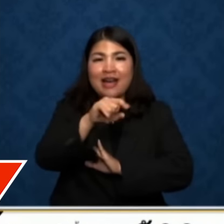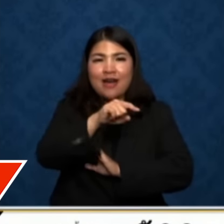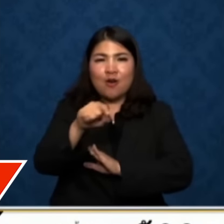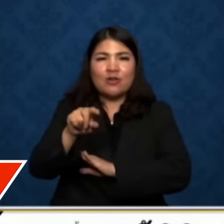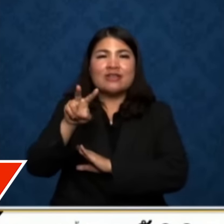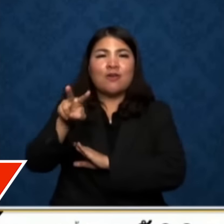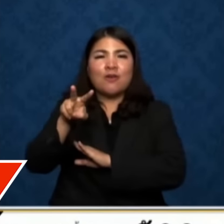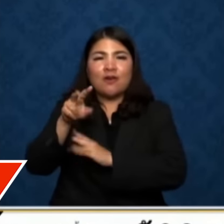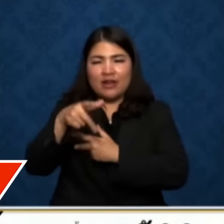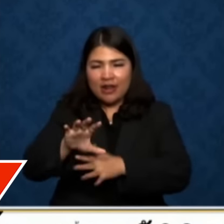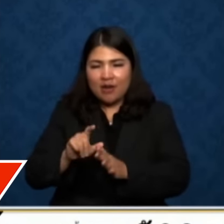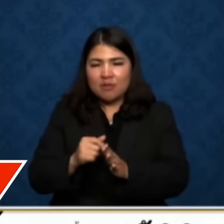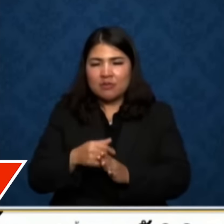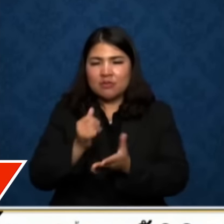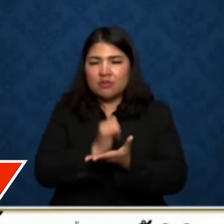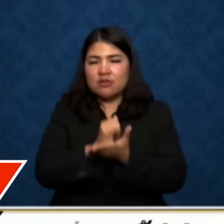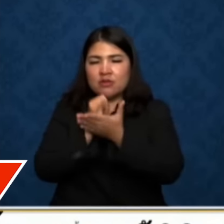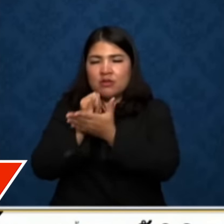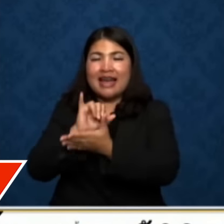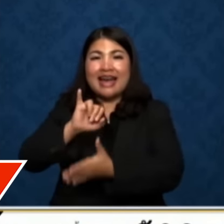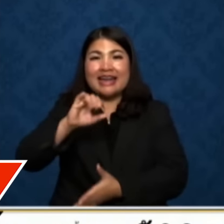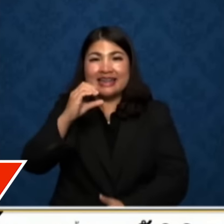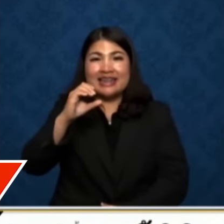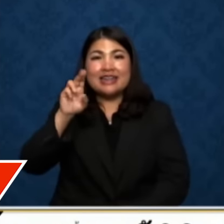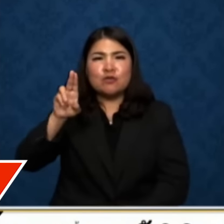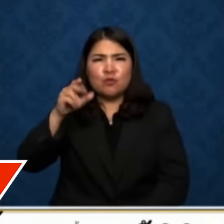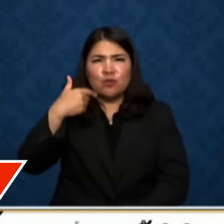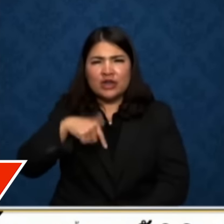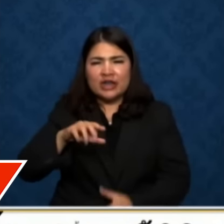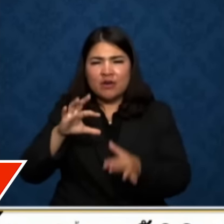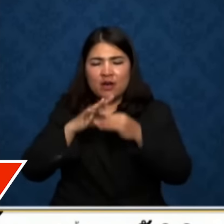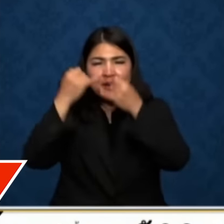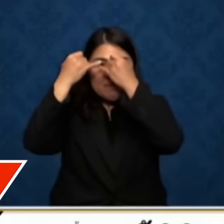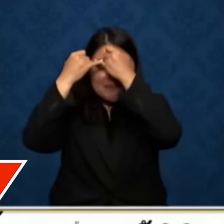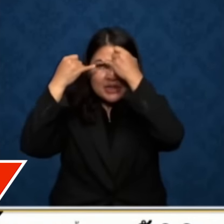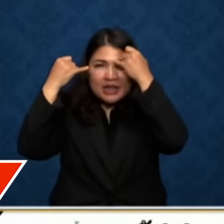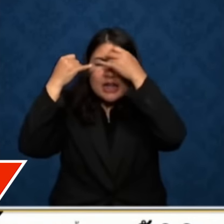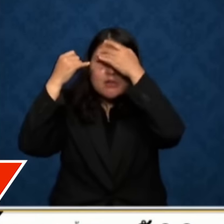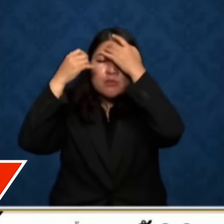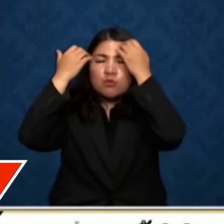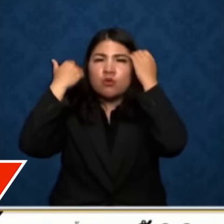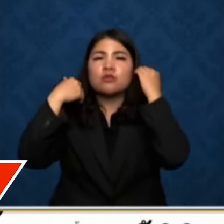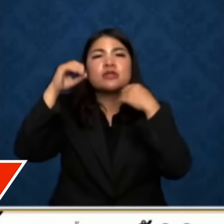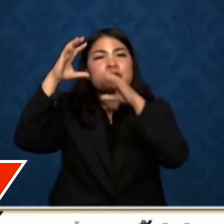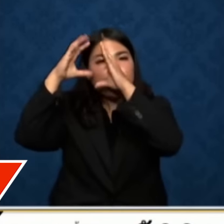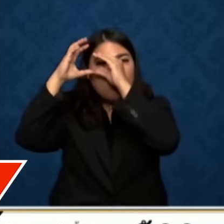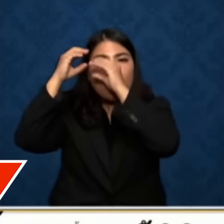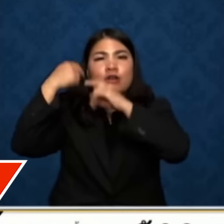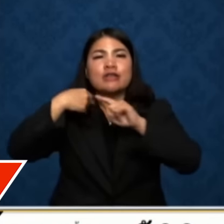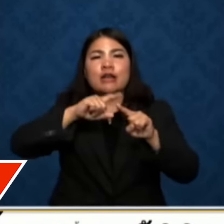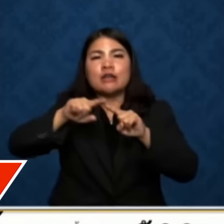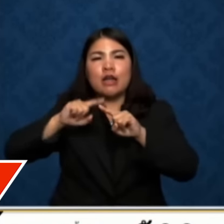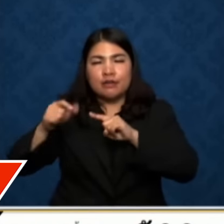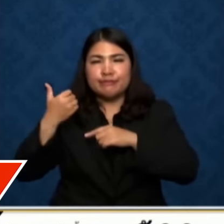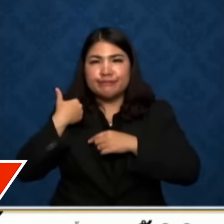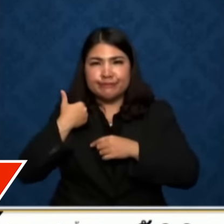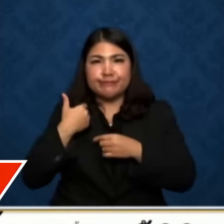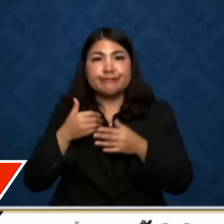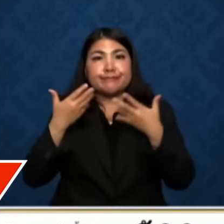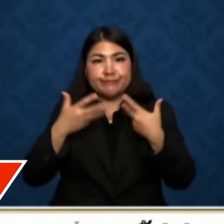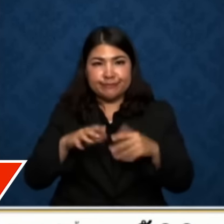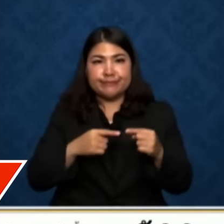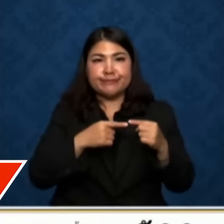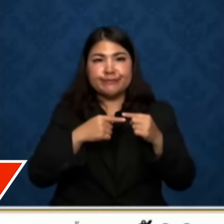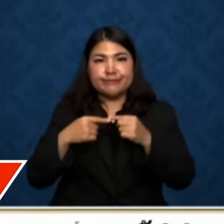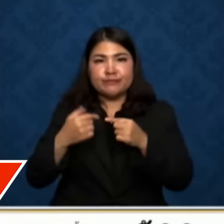2:00 นแล้วก็มาอยู่ที่ ICU แผนกประสาทศัลยศาสตร์คือพวกผ่าตัดสมองอะไรพวกนี้นะครับแล้วก็วันถัดไปเนี่